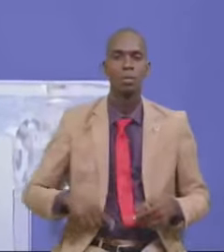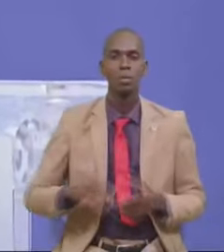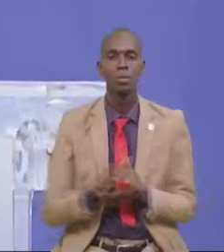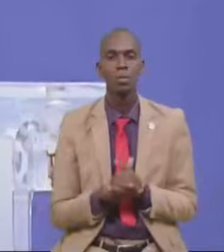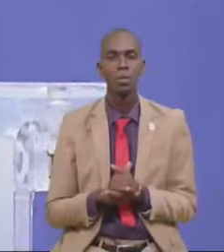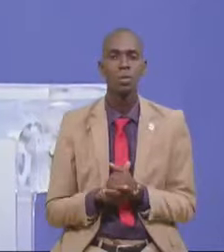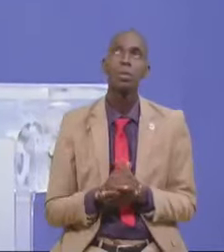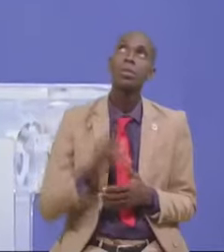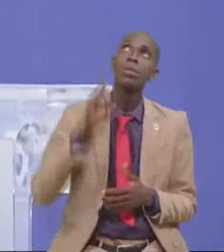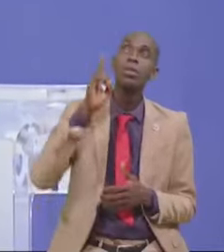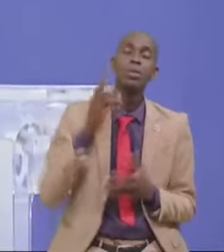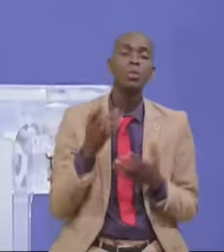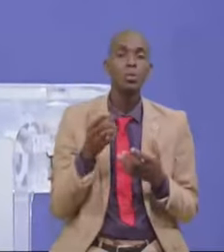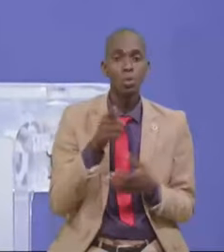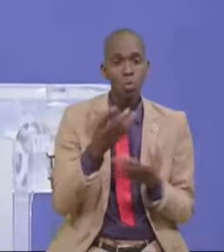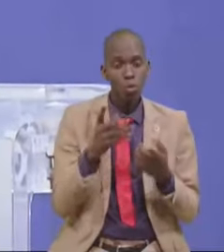je veux avoir la vérité.